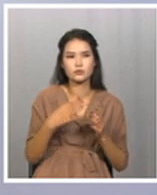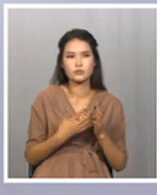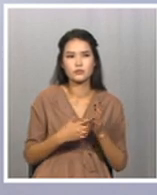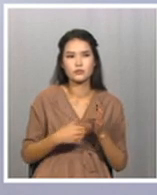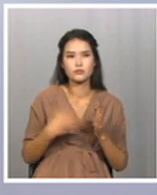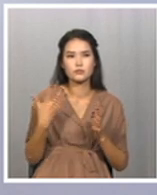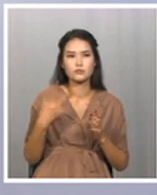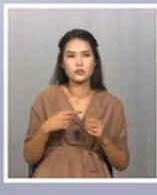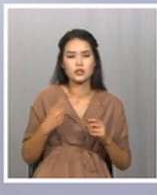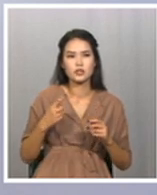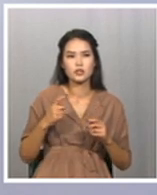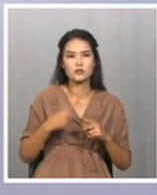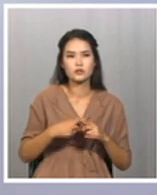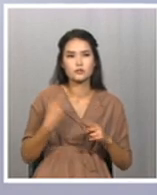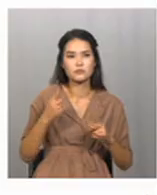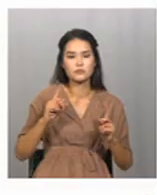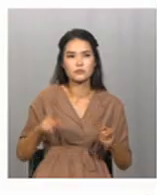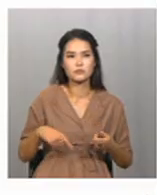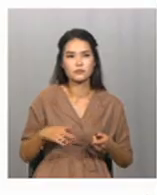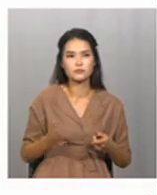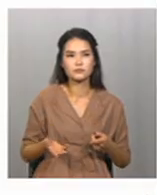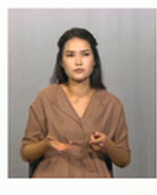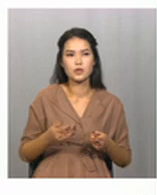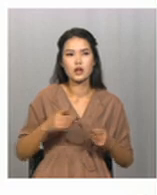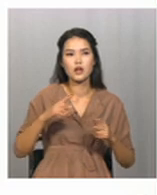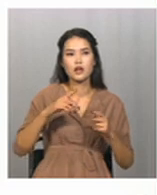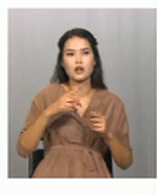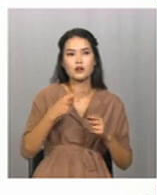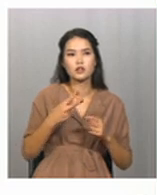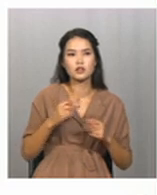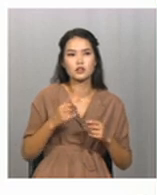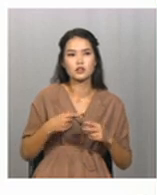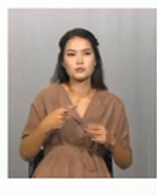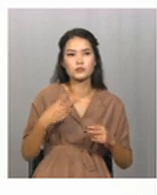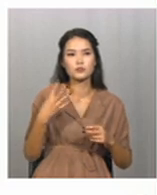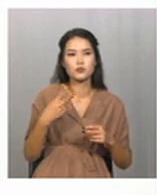минус 5-тен 1 көбейтілген x+1. Жақшаны ашатын болсақ, y тең